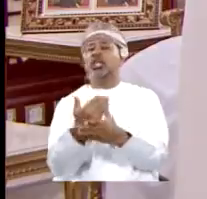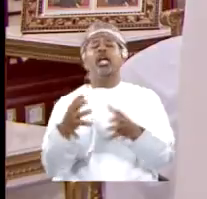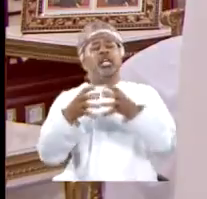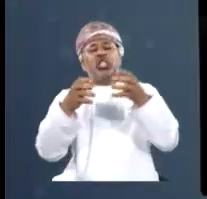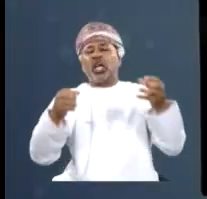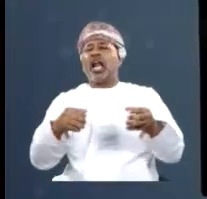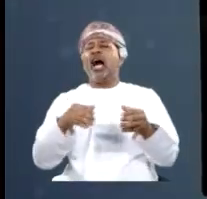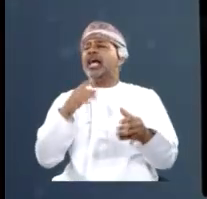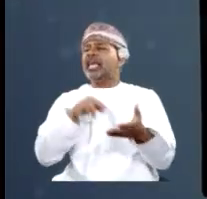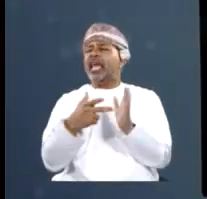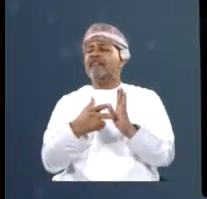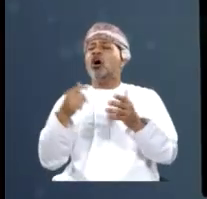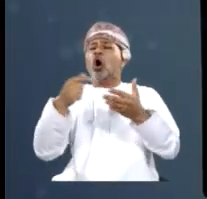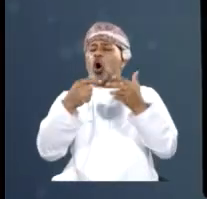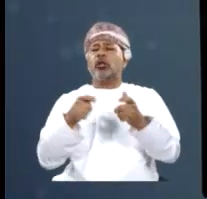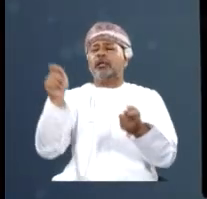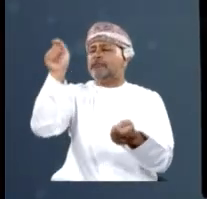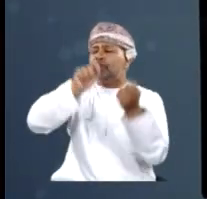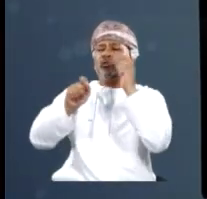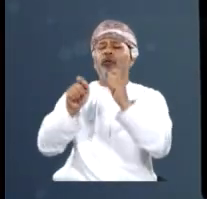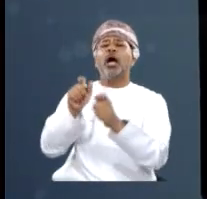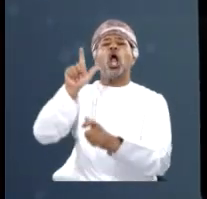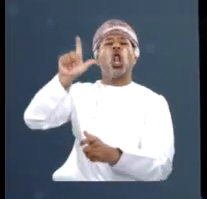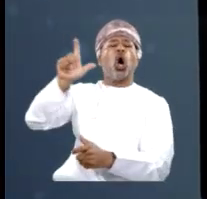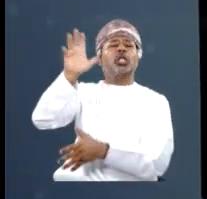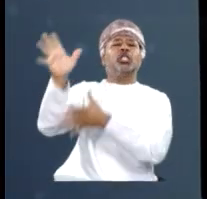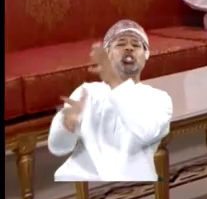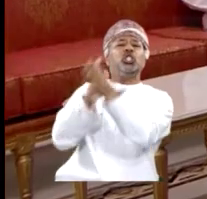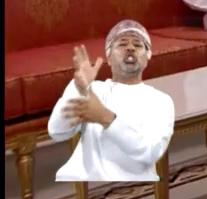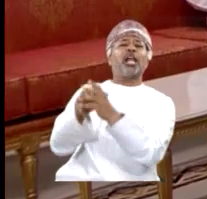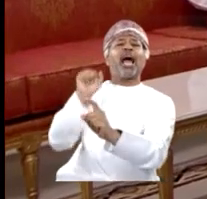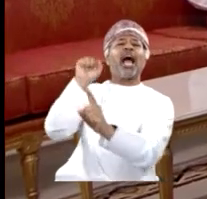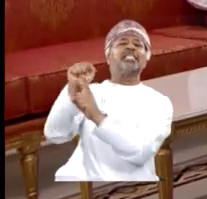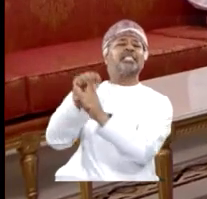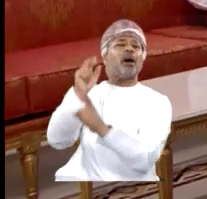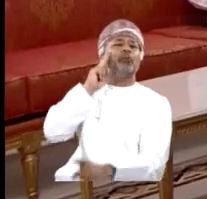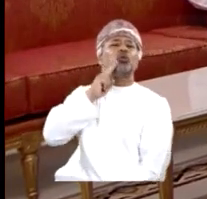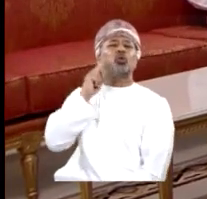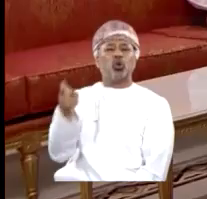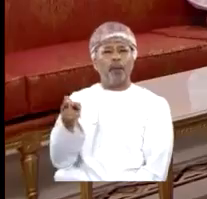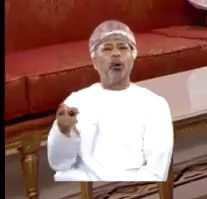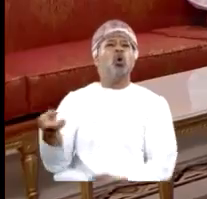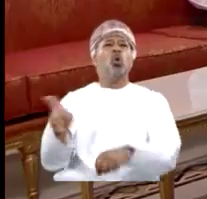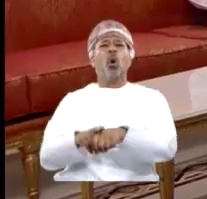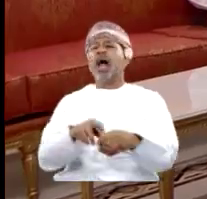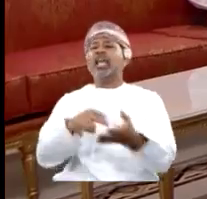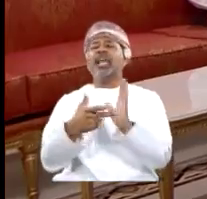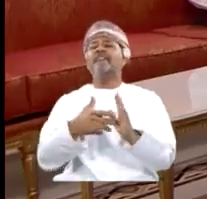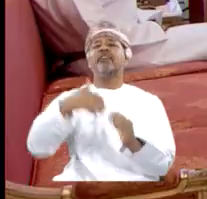خطوات التصميم بلغه الاشاره لذوي الاعاقه السمعيه وخطوات